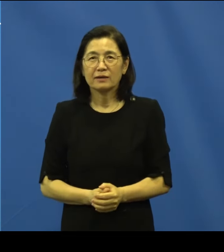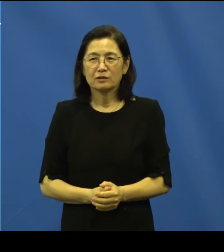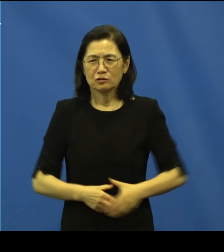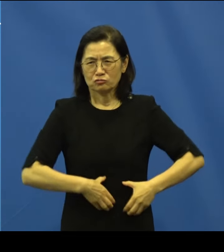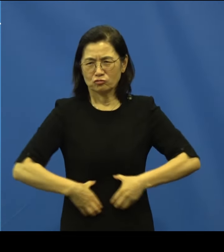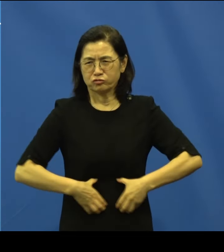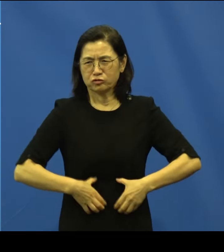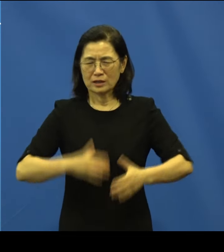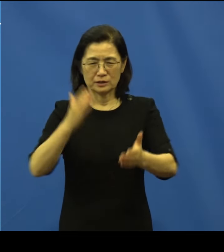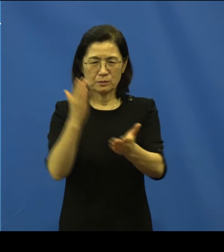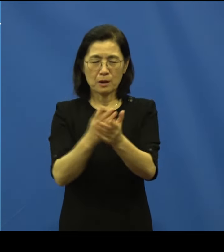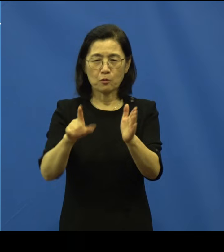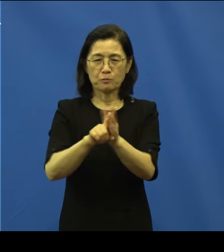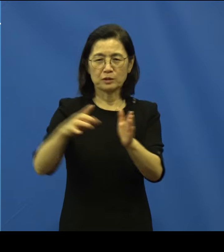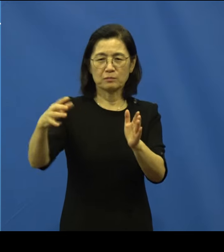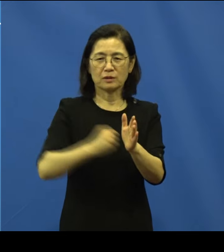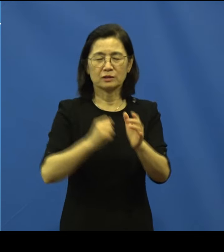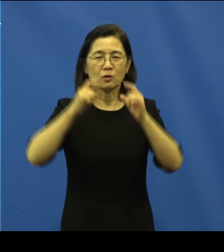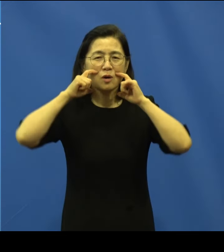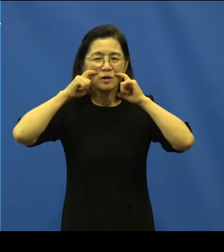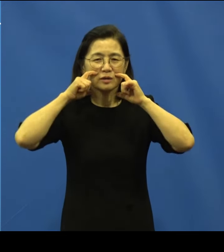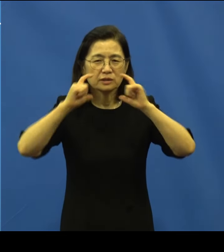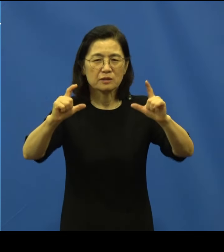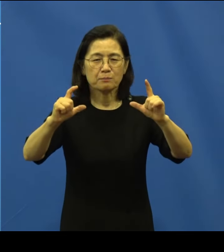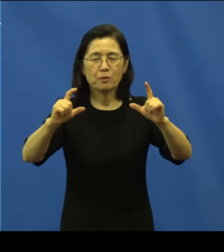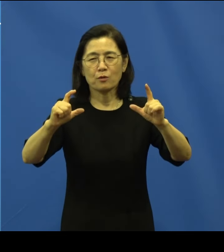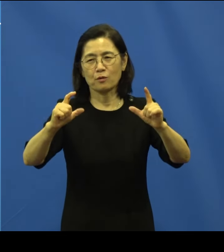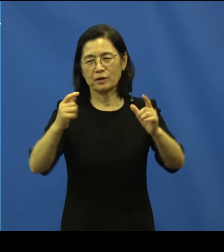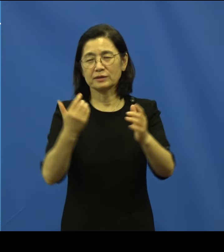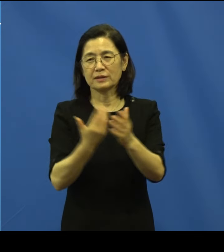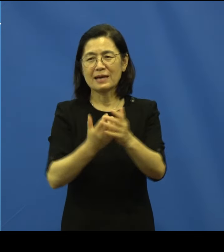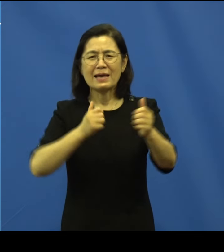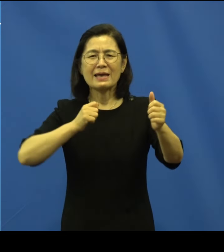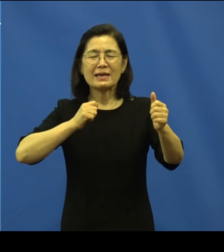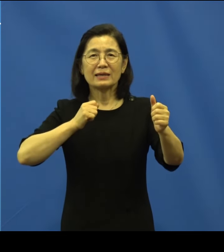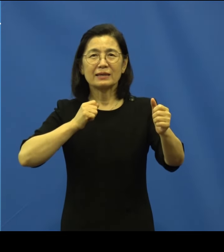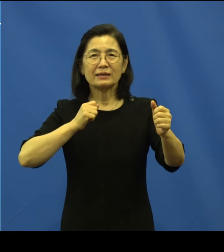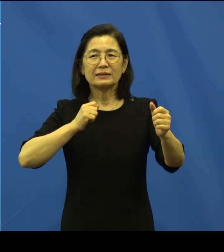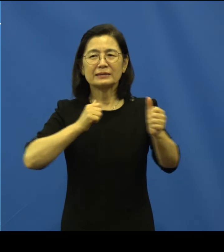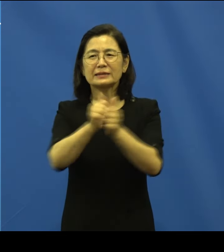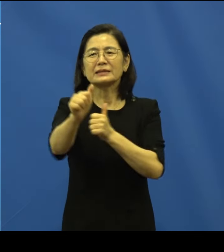주저주저하지 마세요. 믿음으로 선포하시기를 바랍니다. 이미 승리했어요.